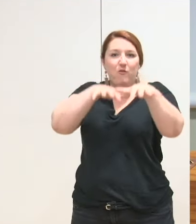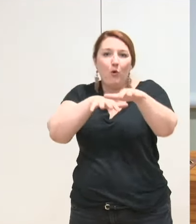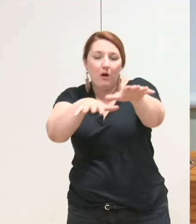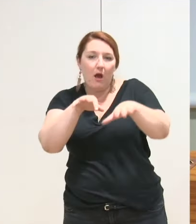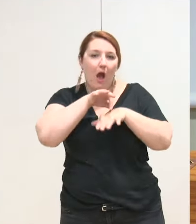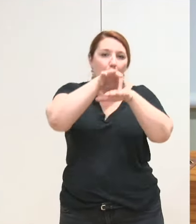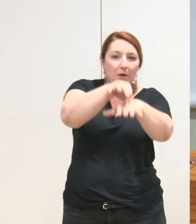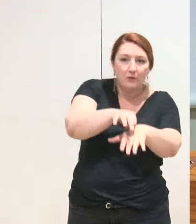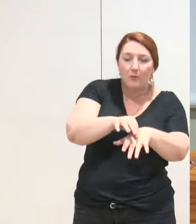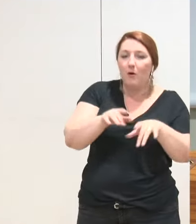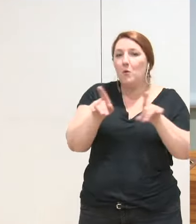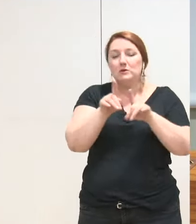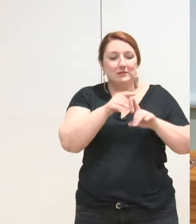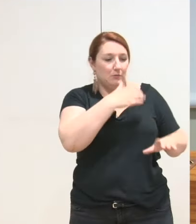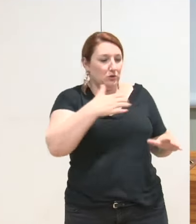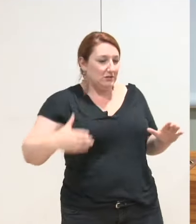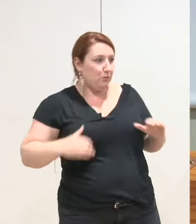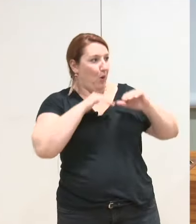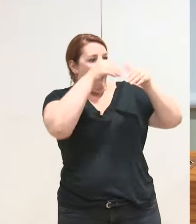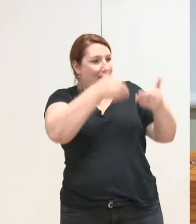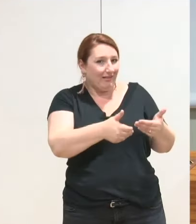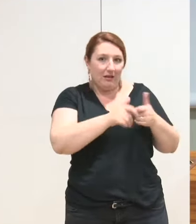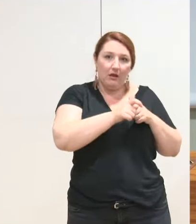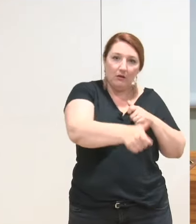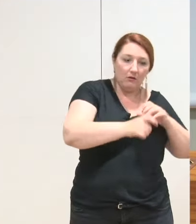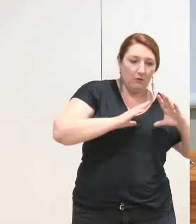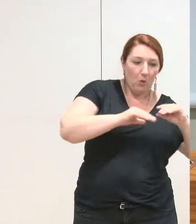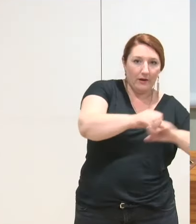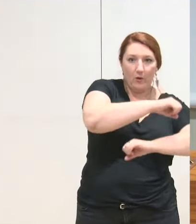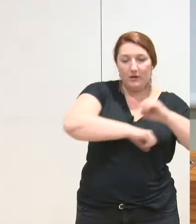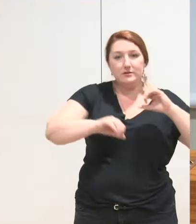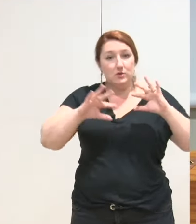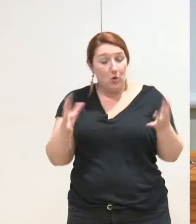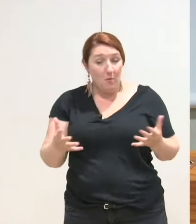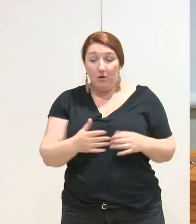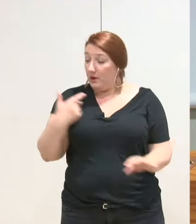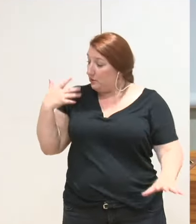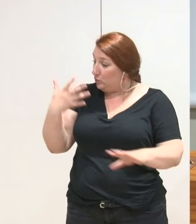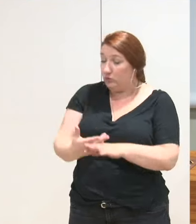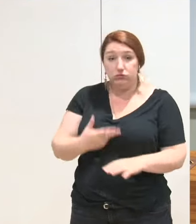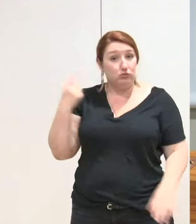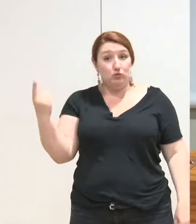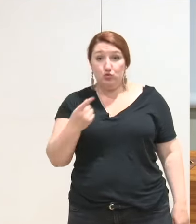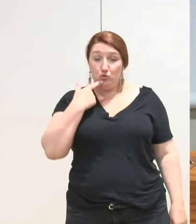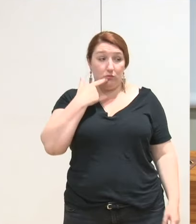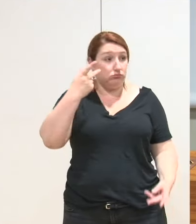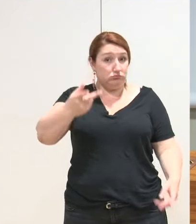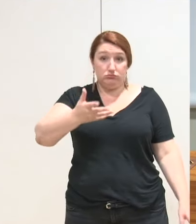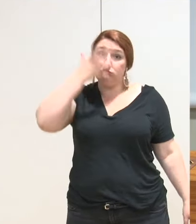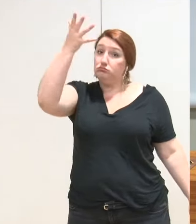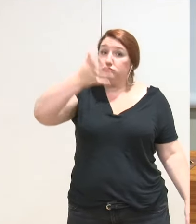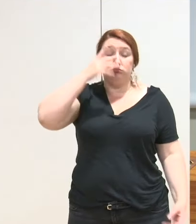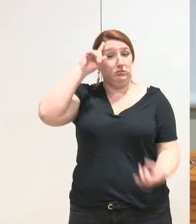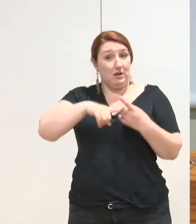mise en œuvre des arrêtés municipaux et cela correspond à ce que nous avons toujours annoncé en terme de police municipale au